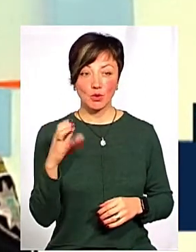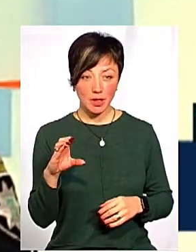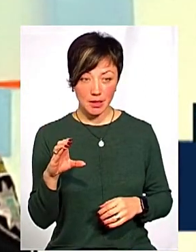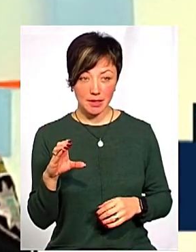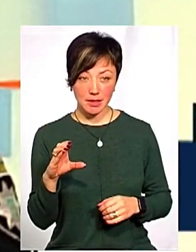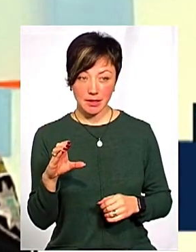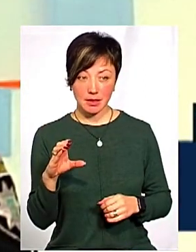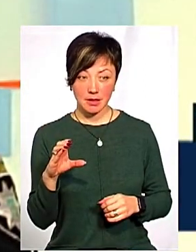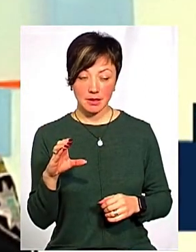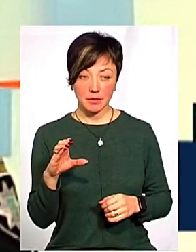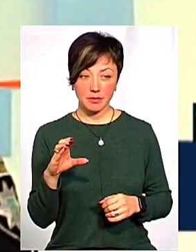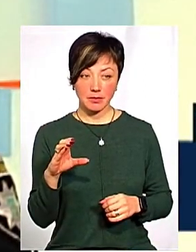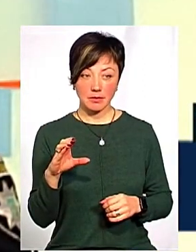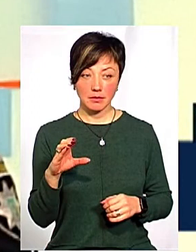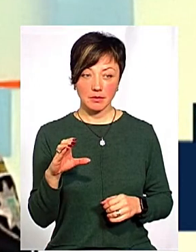сторіччі,